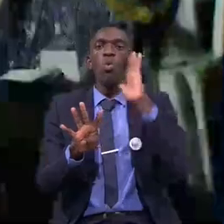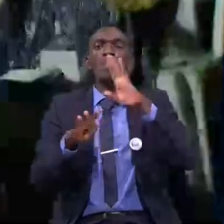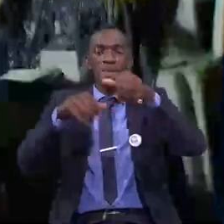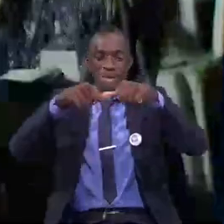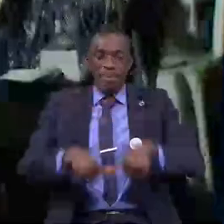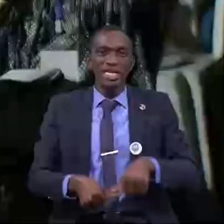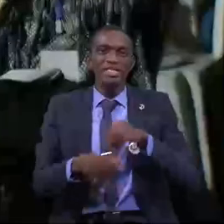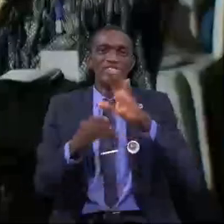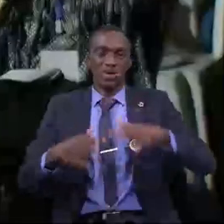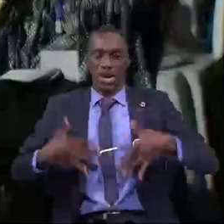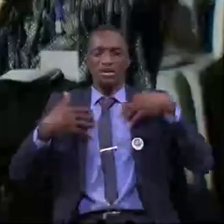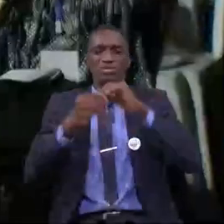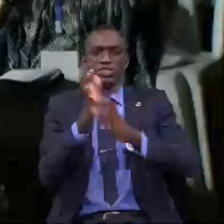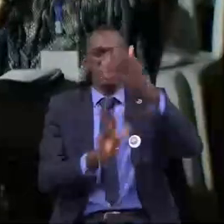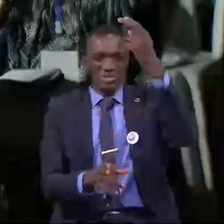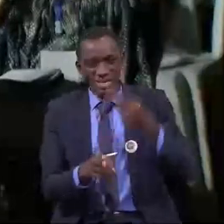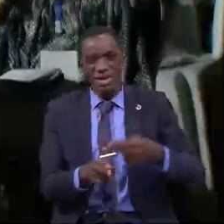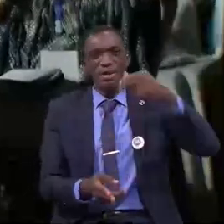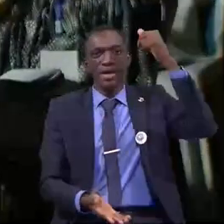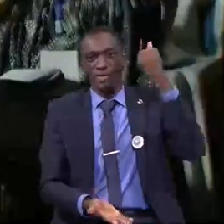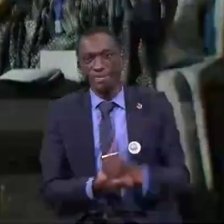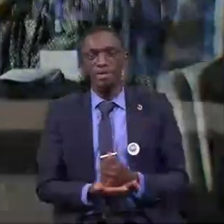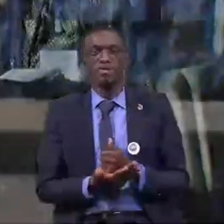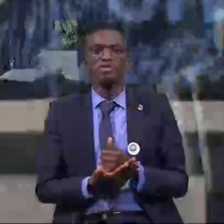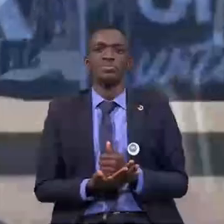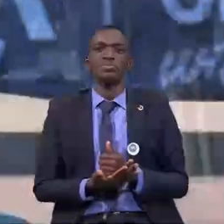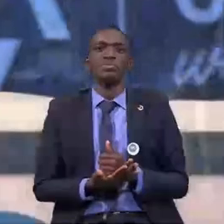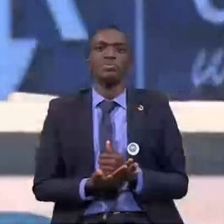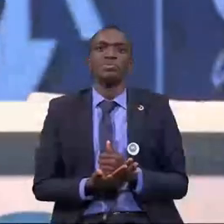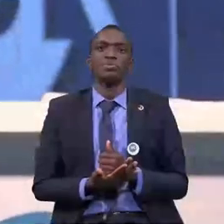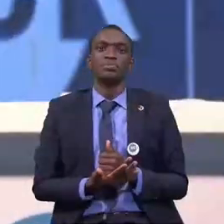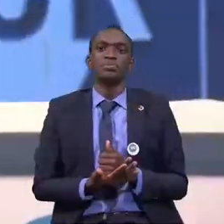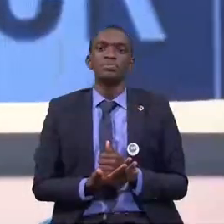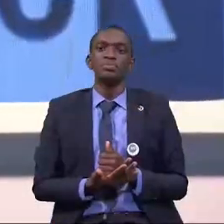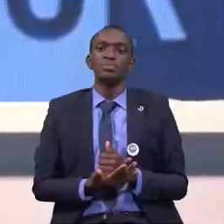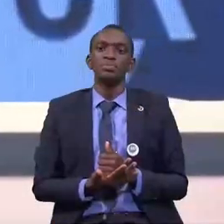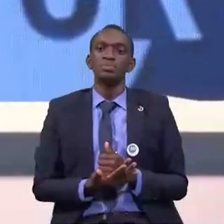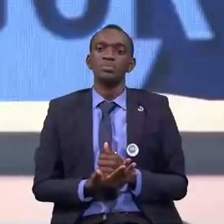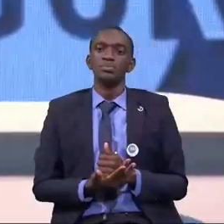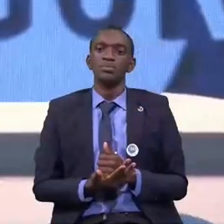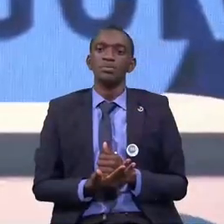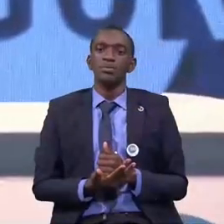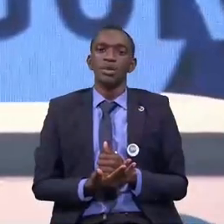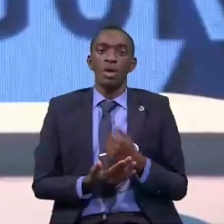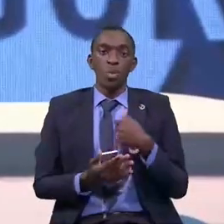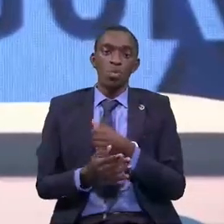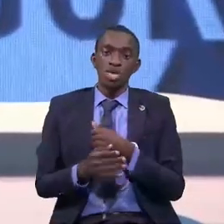et tout ce que vous avez eu au cours de ce programme sera permanent au nom de Jésus.